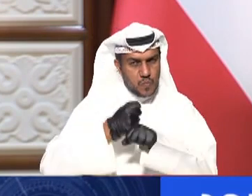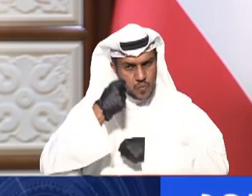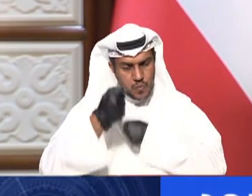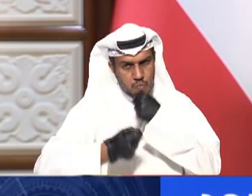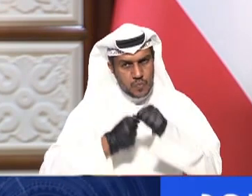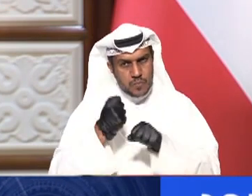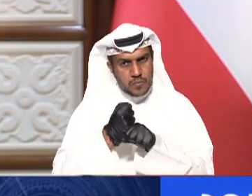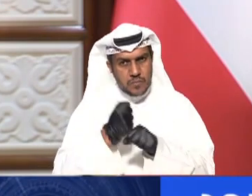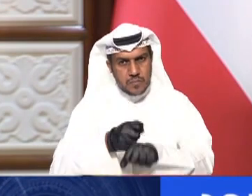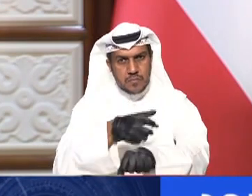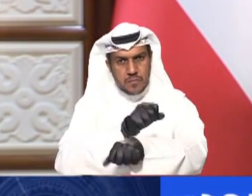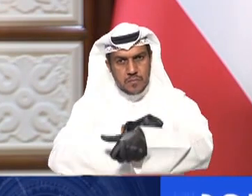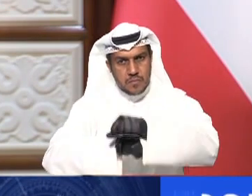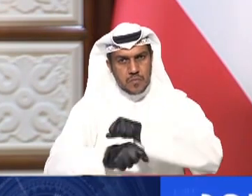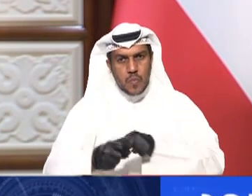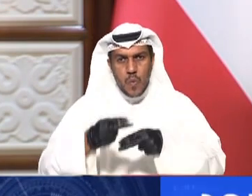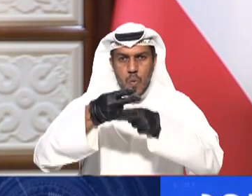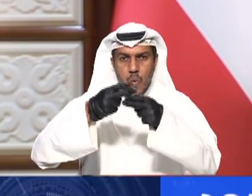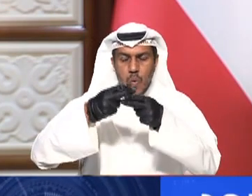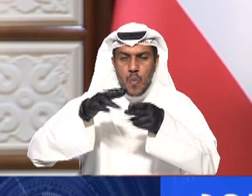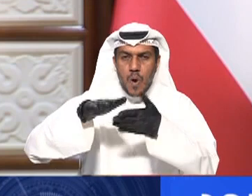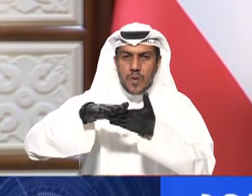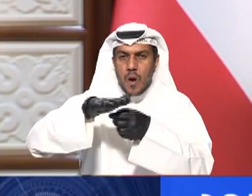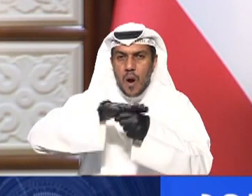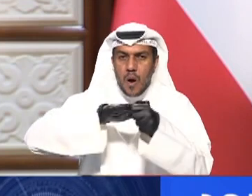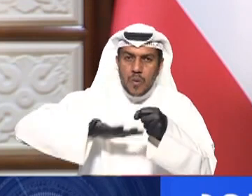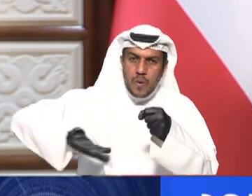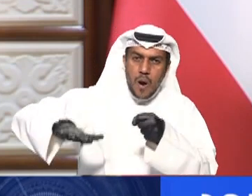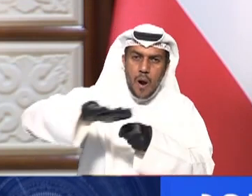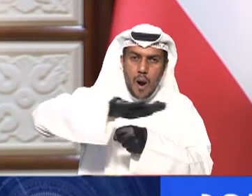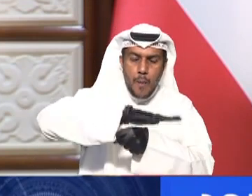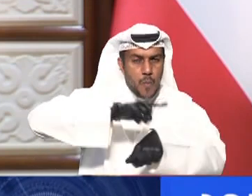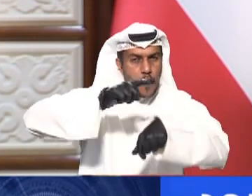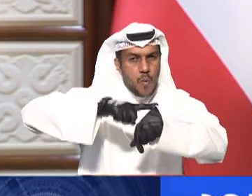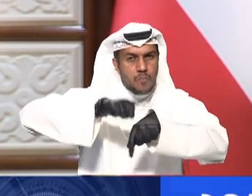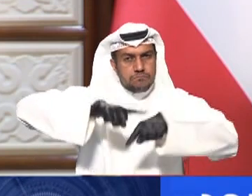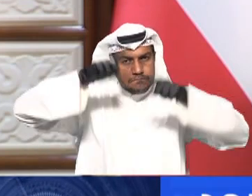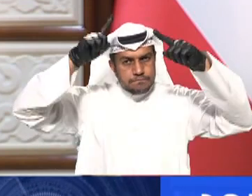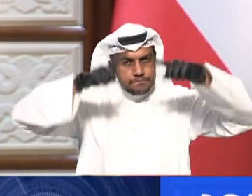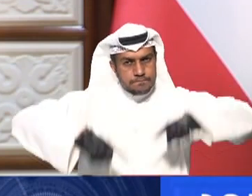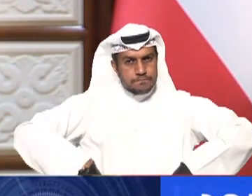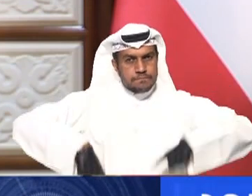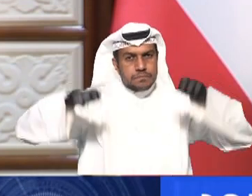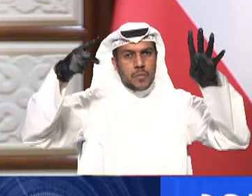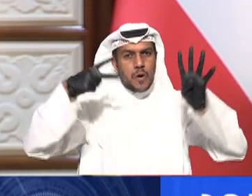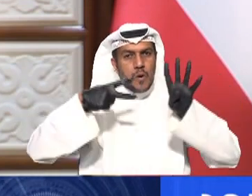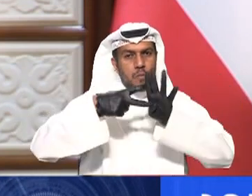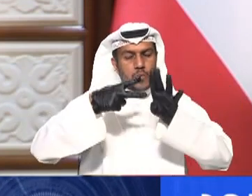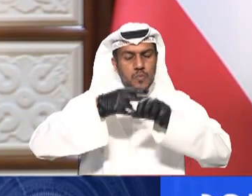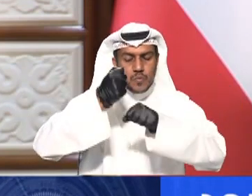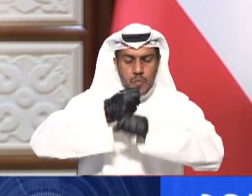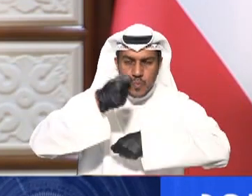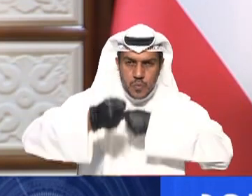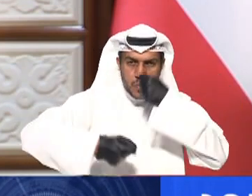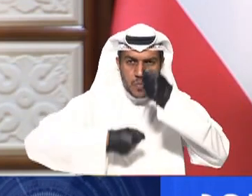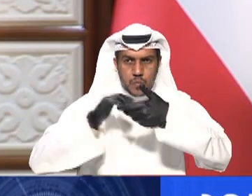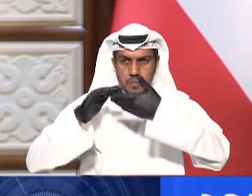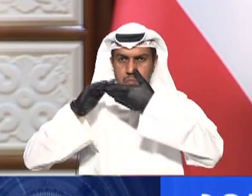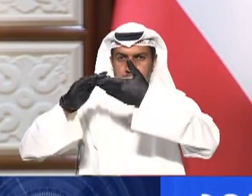في كل أنحاء الكويت وفي كل الأوقات لمواجهة متطلبات هذه